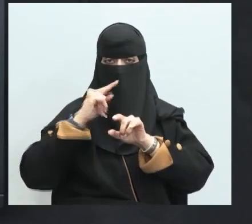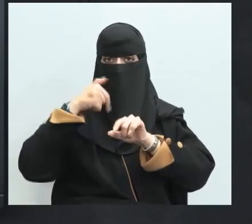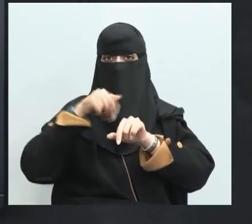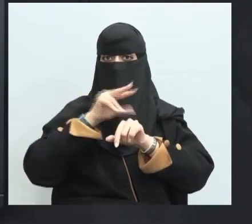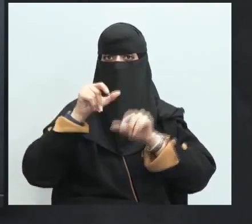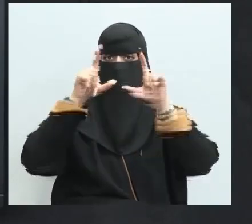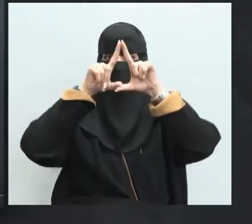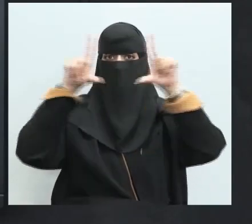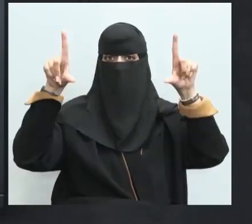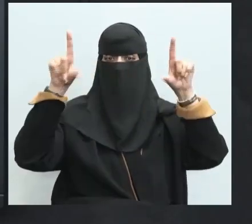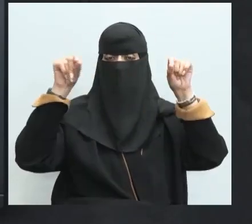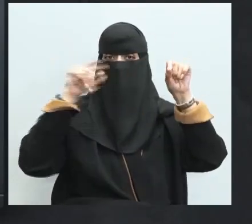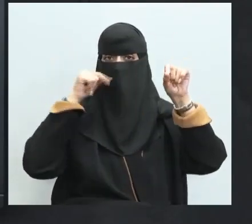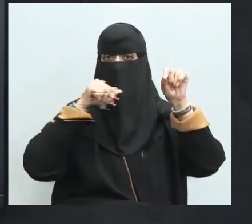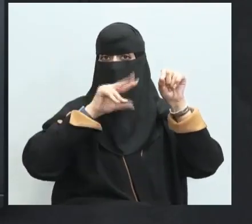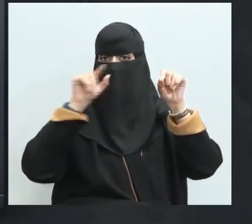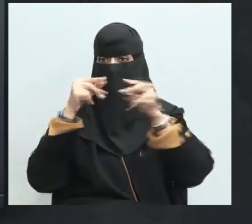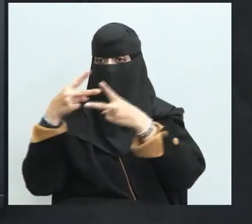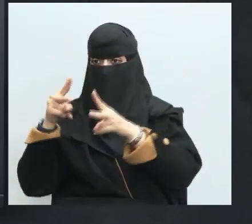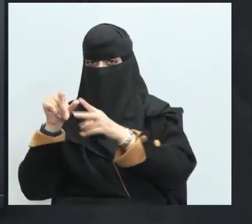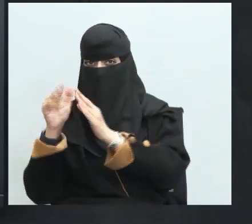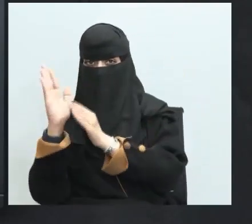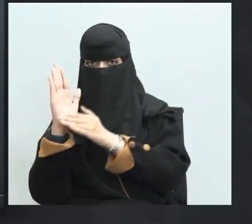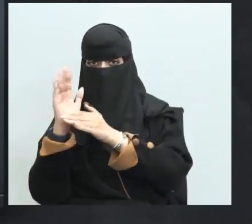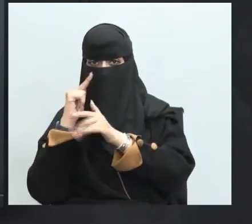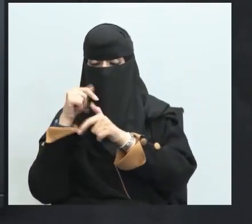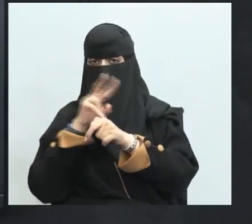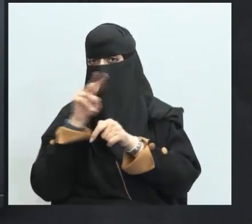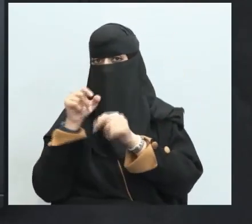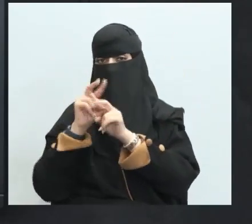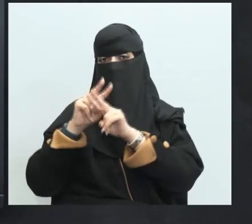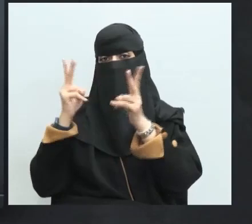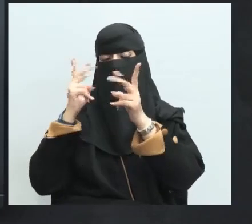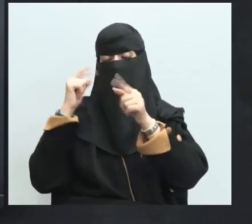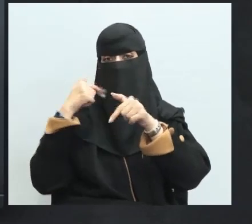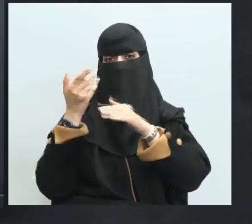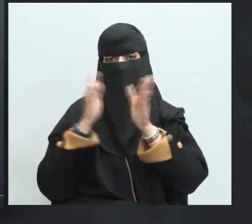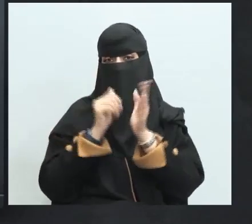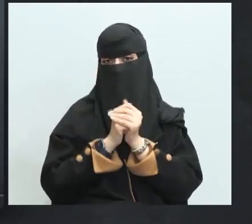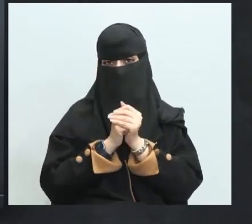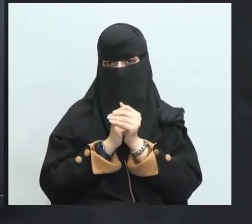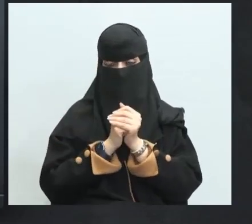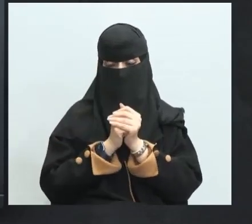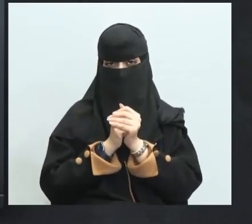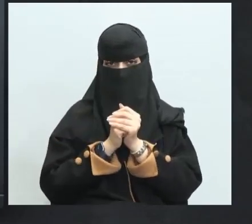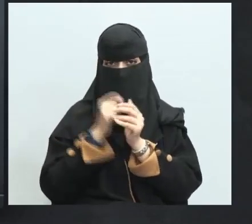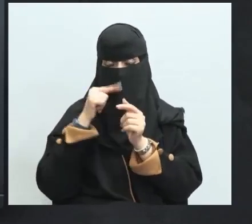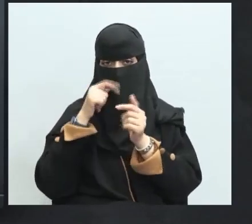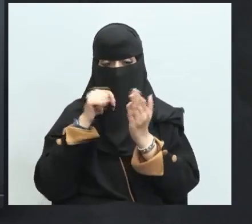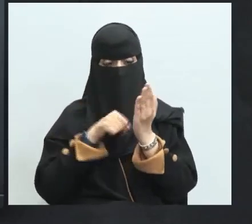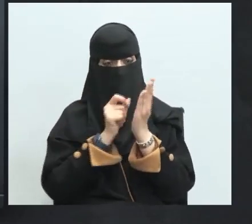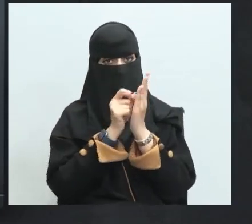بحجم شاشة الجهاز المكتبي التقليدي، وعند استخدامه على جهاز الجوال يتم